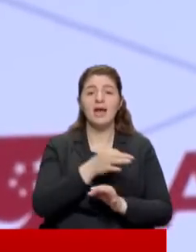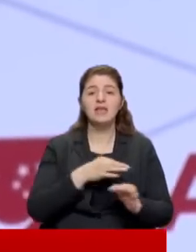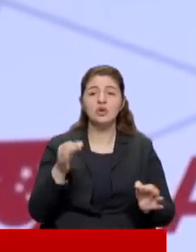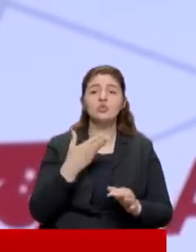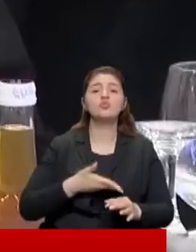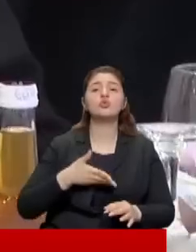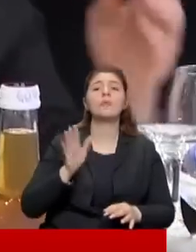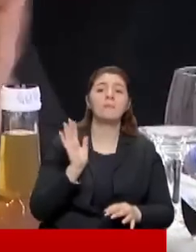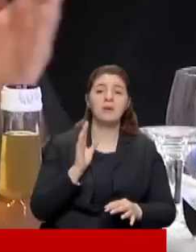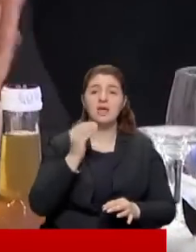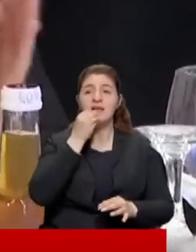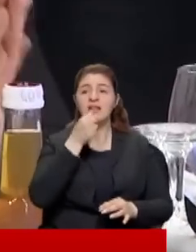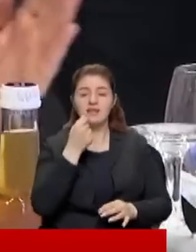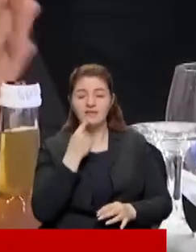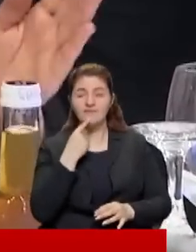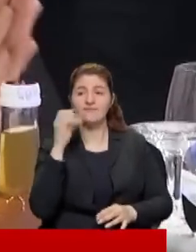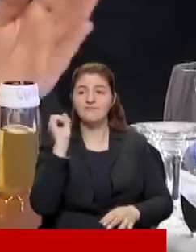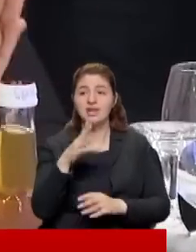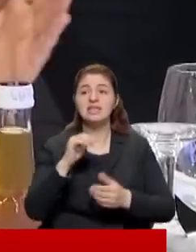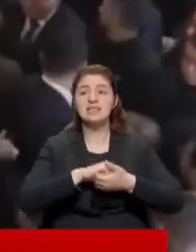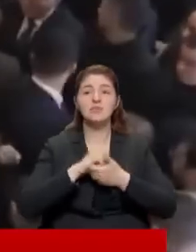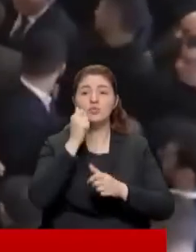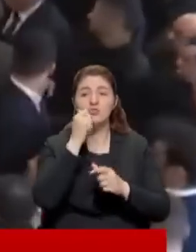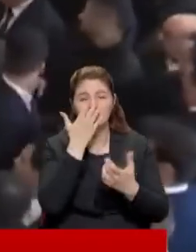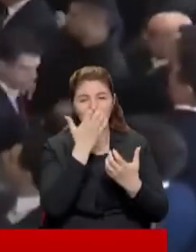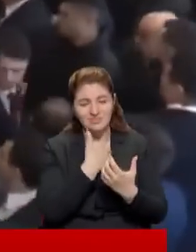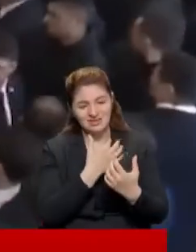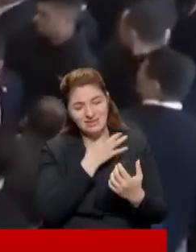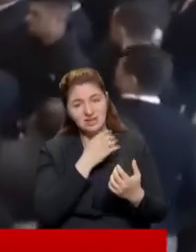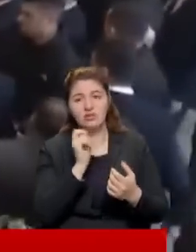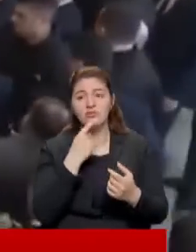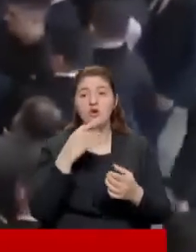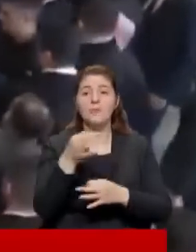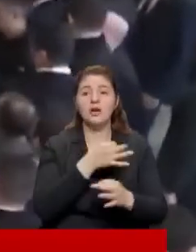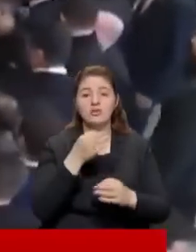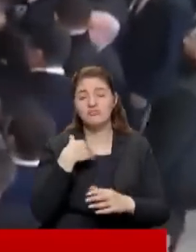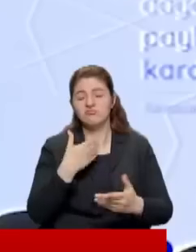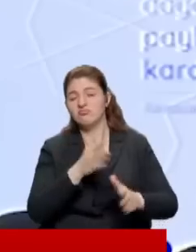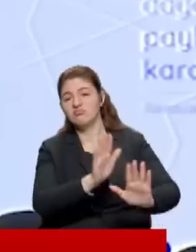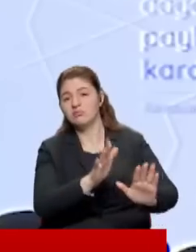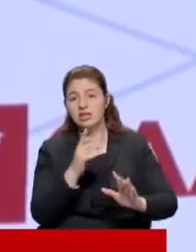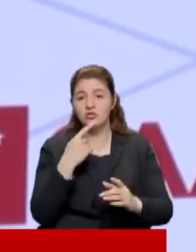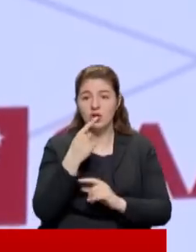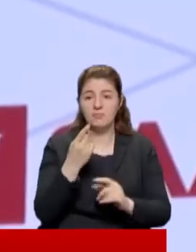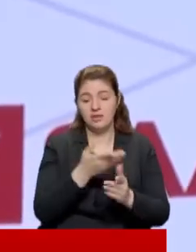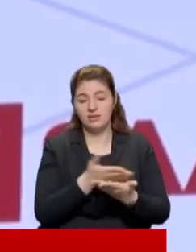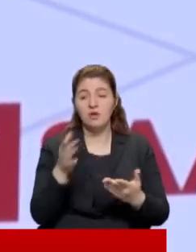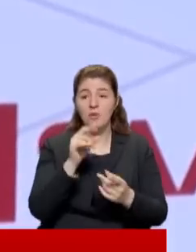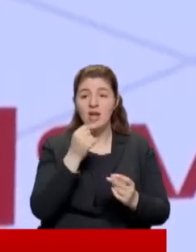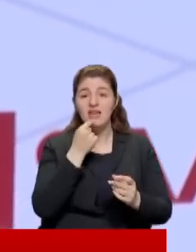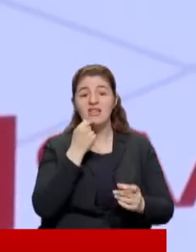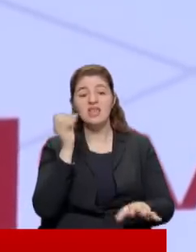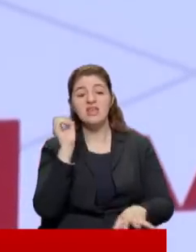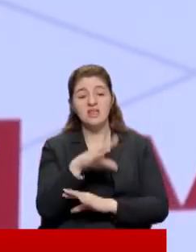operasyonunu umursamam. İftiralardan samimi Müslümanlara sığınıyorum sözlerini, operasyonlara rest çekiyorum çıkışı izledi. Böyle